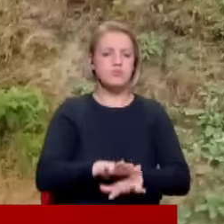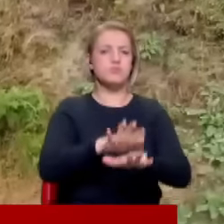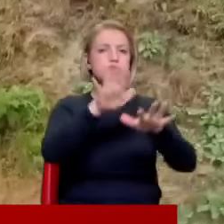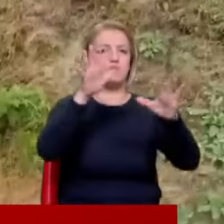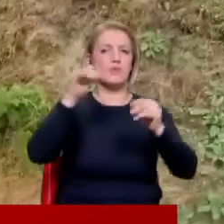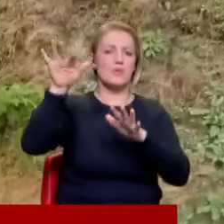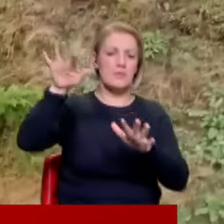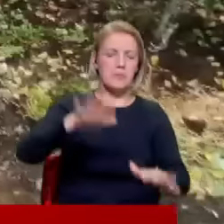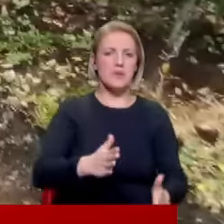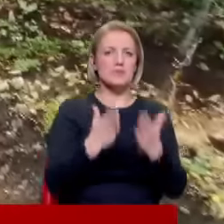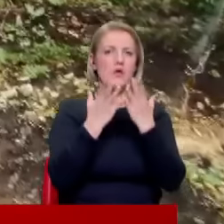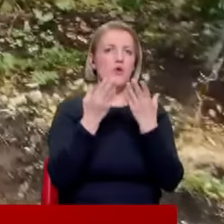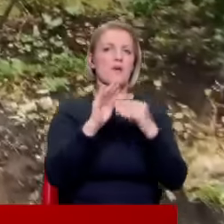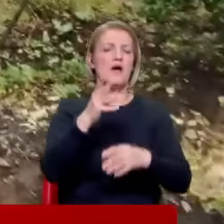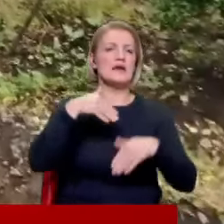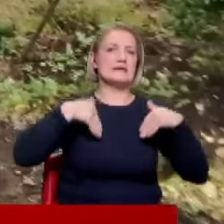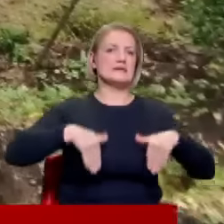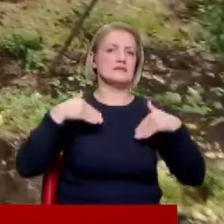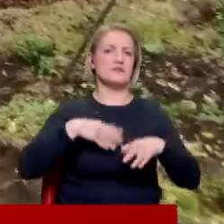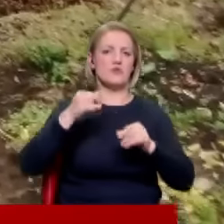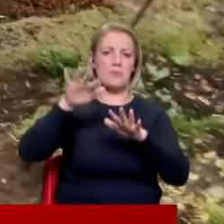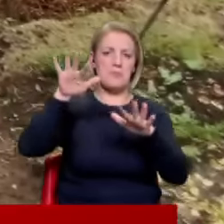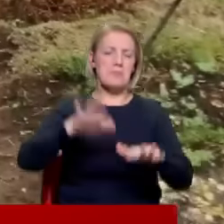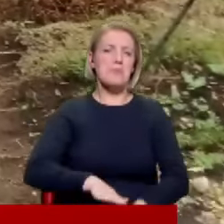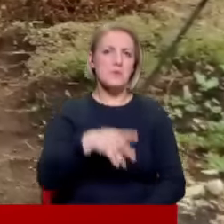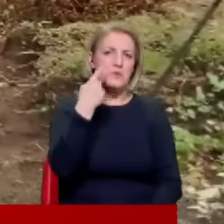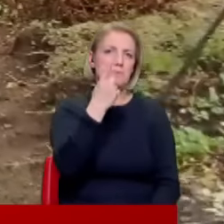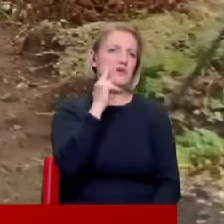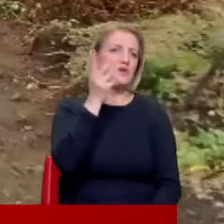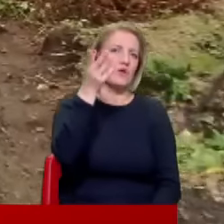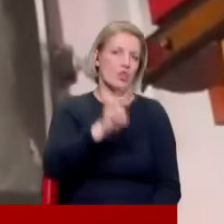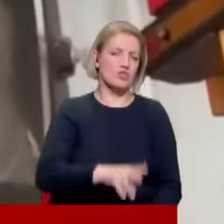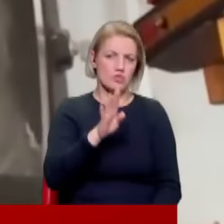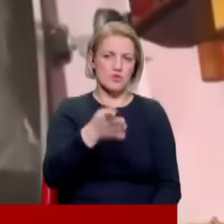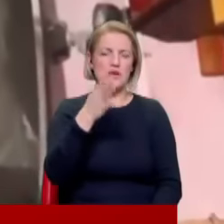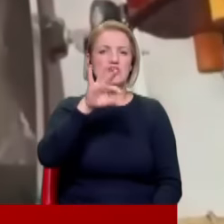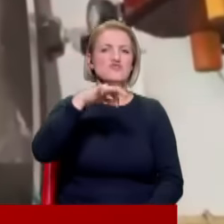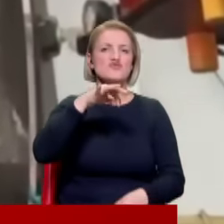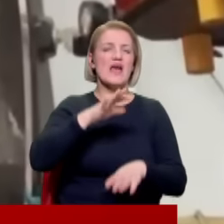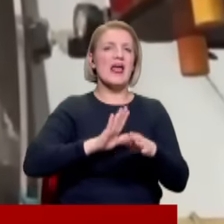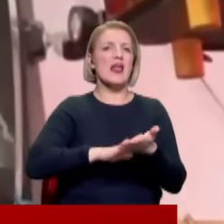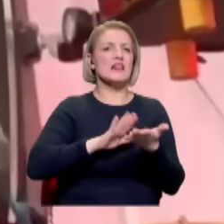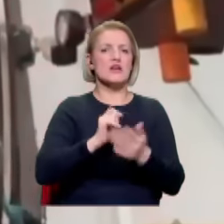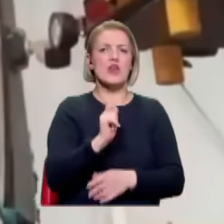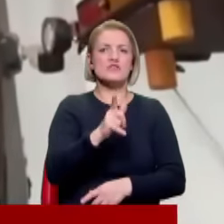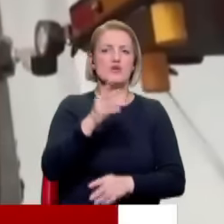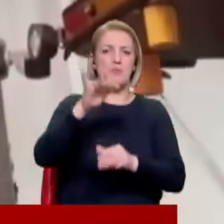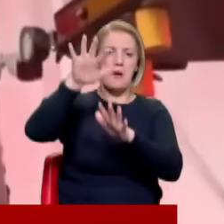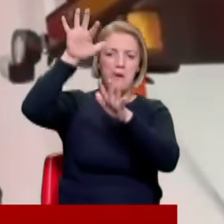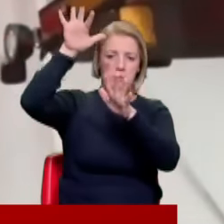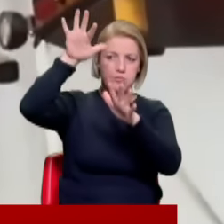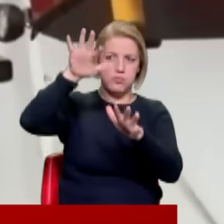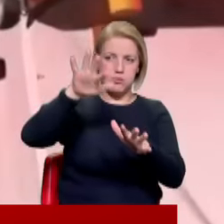heyelanlar ders olmadı. Rize'de toprak kayması yine can aldı. Çayeli ilçesinde yağış etkisiyle yamaçtan kopan toprak